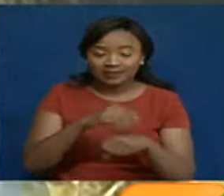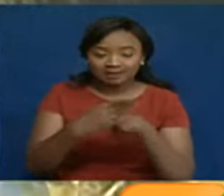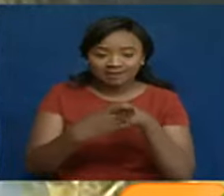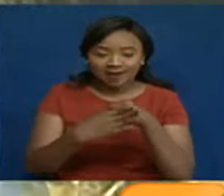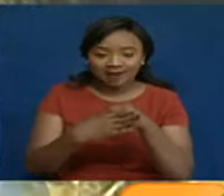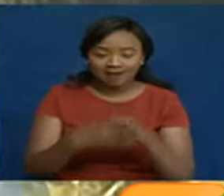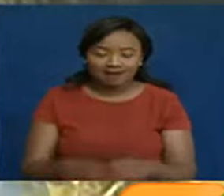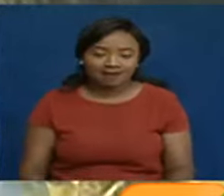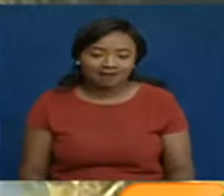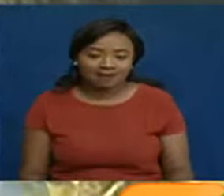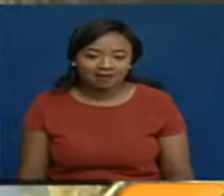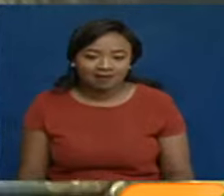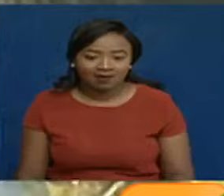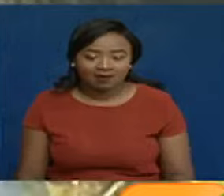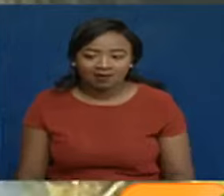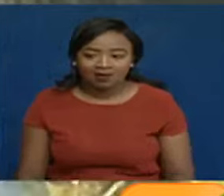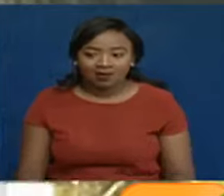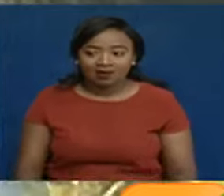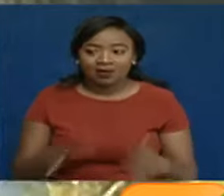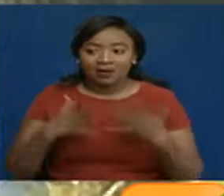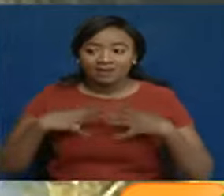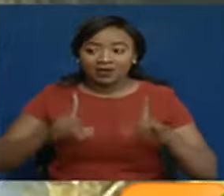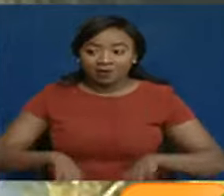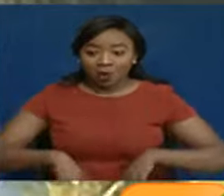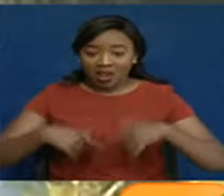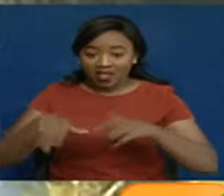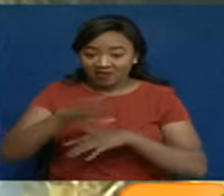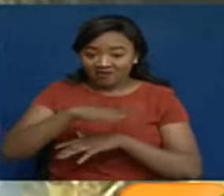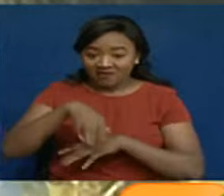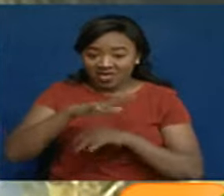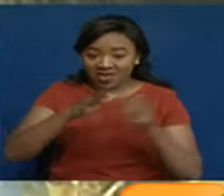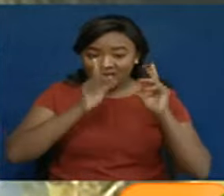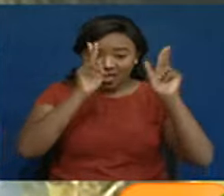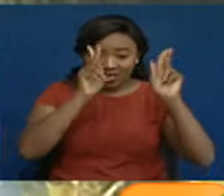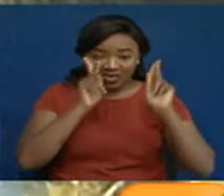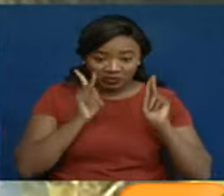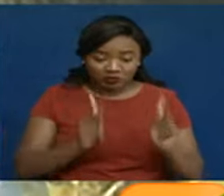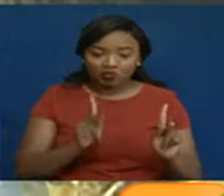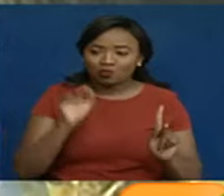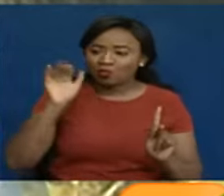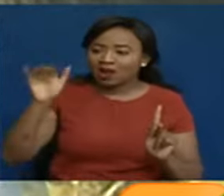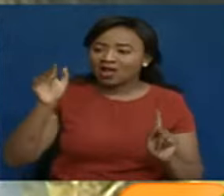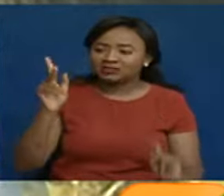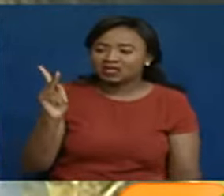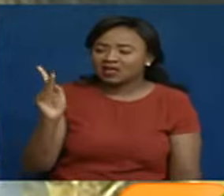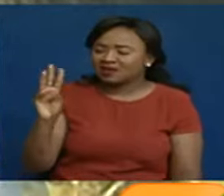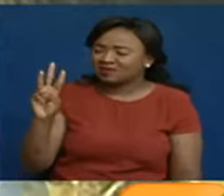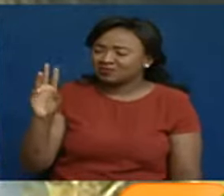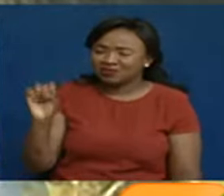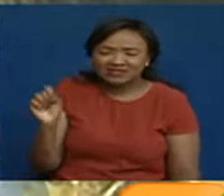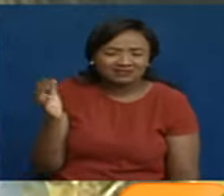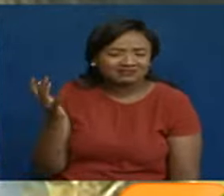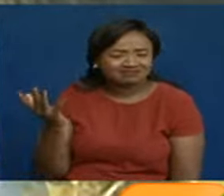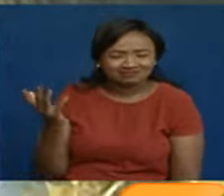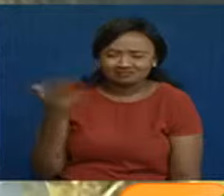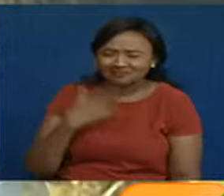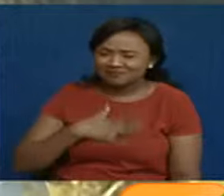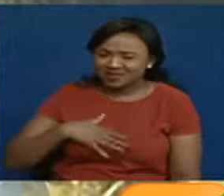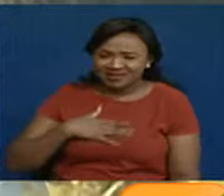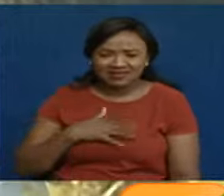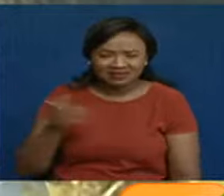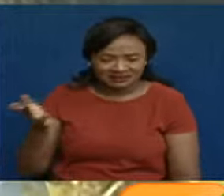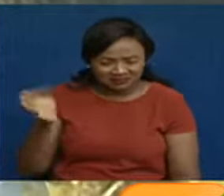tatu. Kwineko, wakazi wa kijiji cha Kingly, kaunti ya Kisumu, sasa wanalitaka shirika la wanyamapori KWS kuregesha